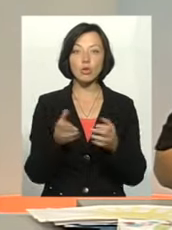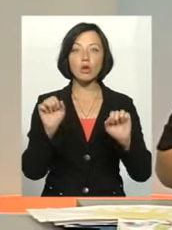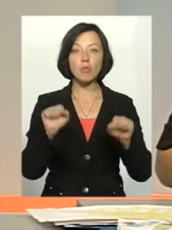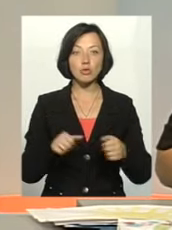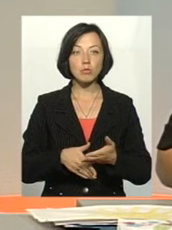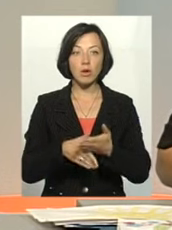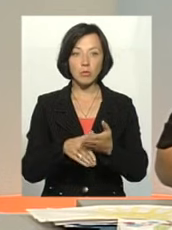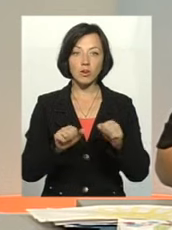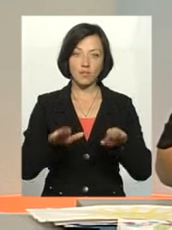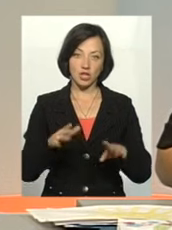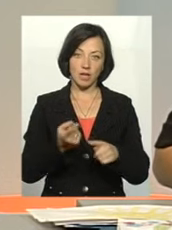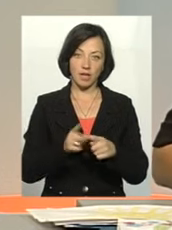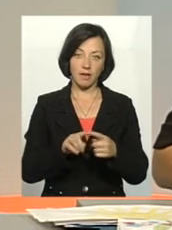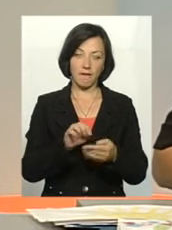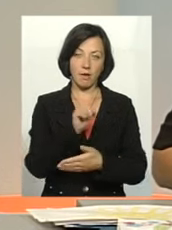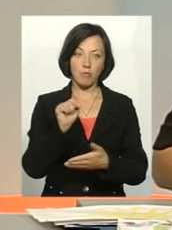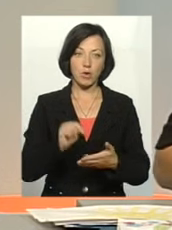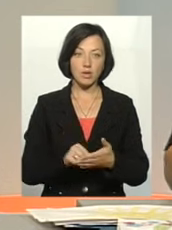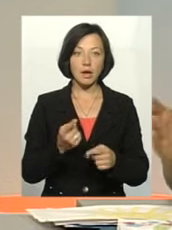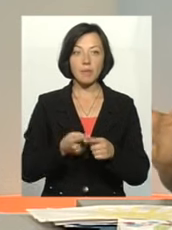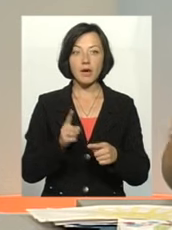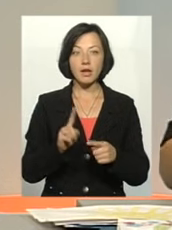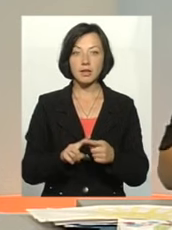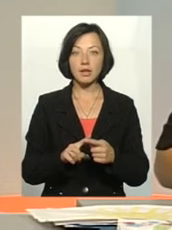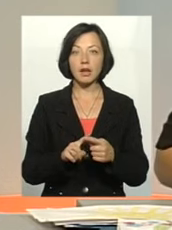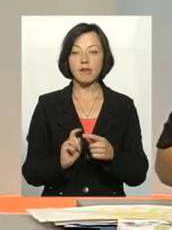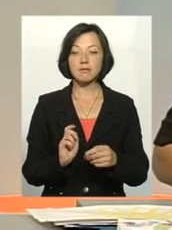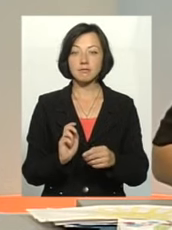им помочь в решении этих вопросов. Поэтому, зайдя на сайт